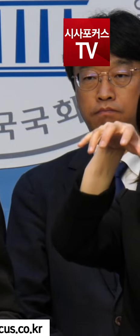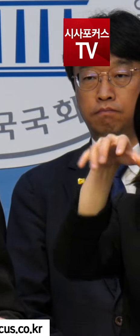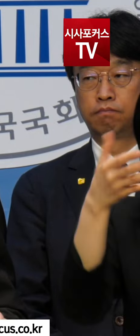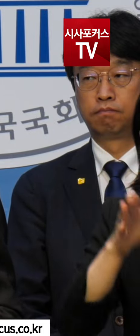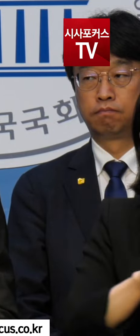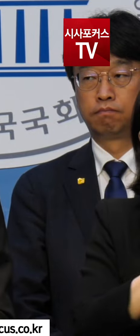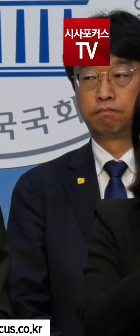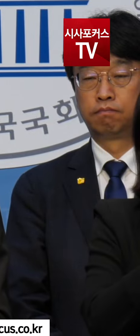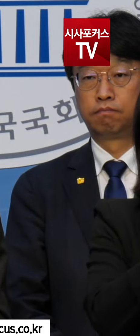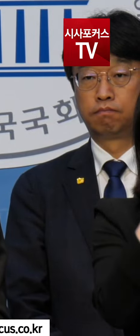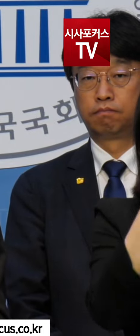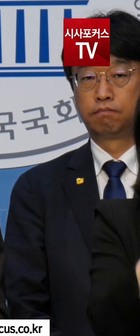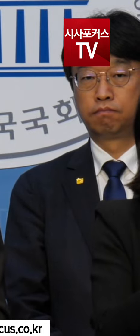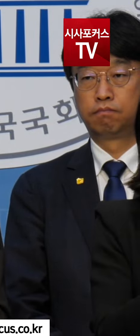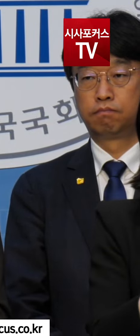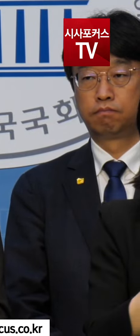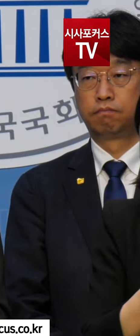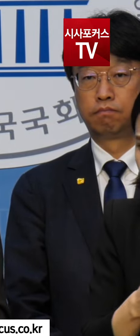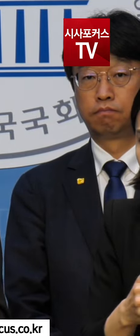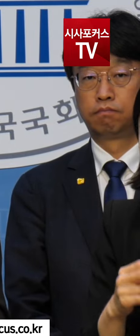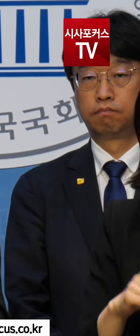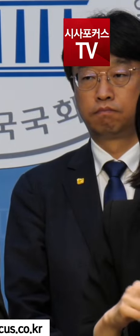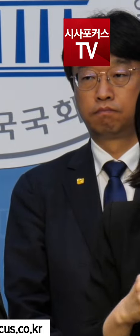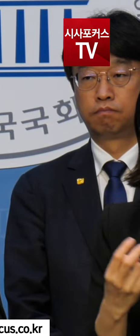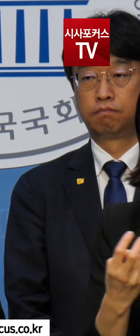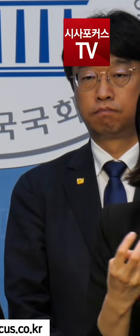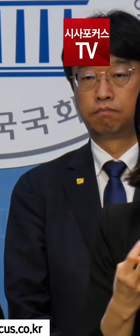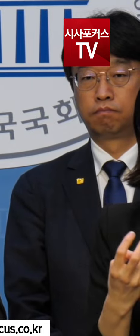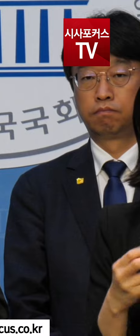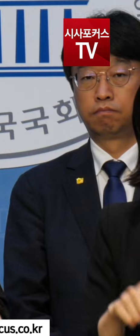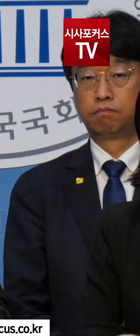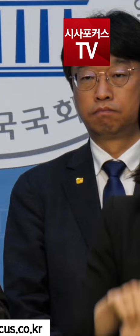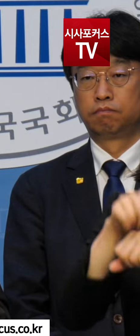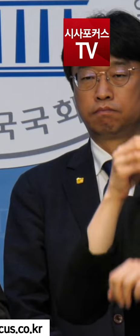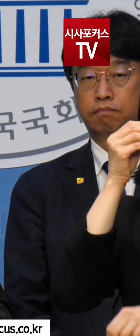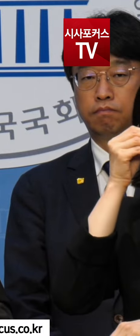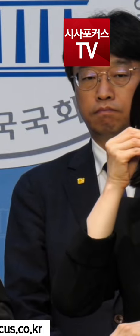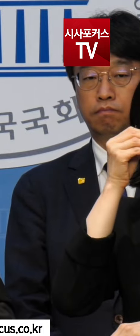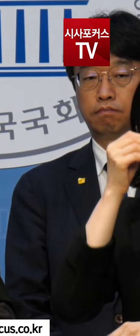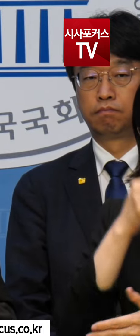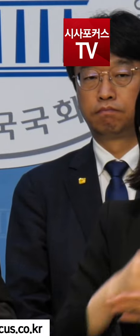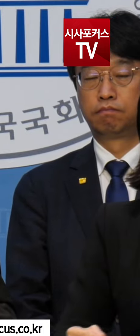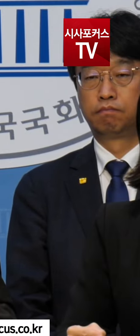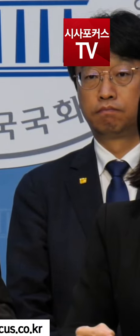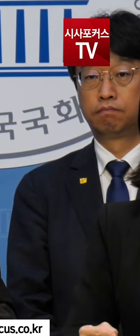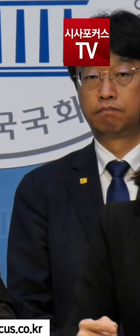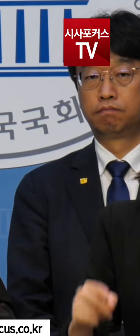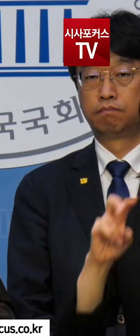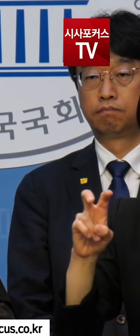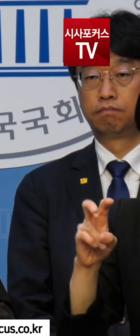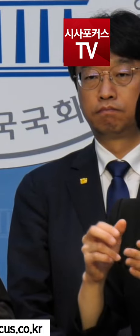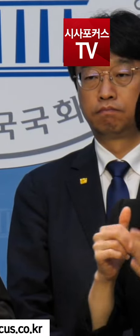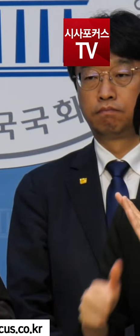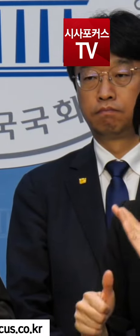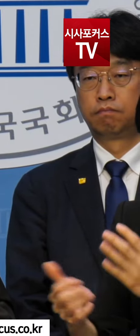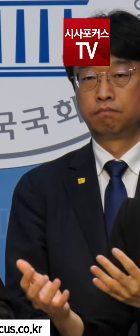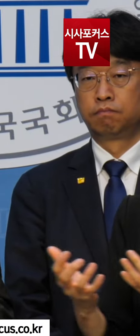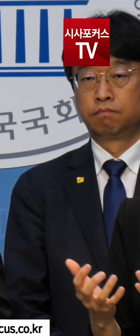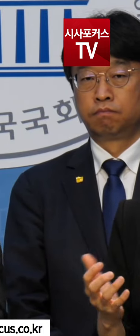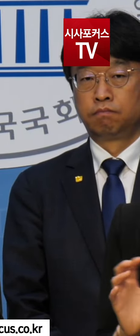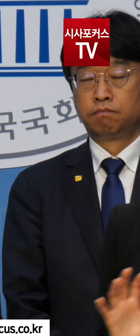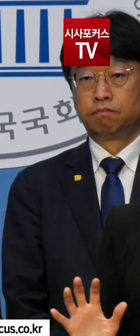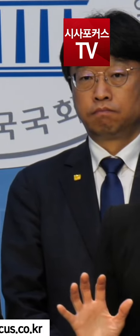겁니다. 그래서 그때 저희가 그 업체 대표분들과 같이 기자회견도 하고 했었고